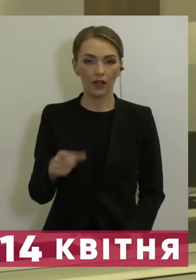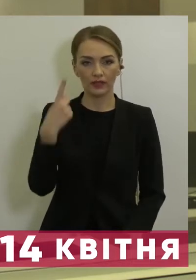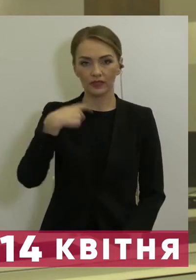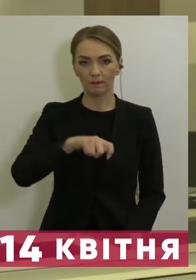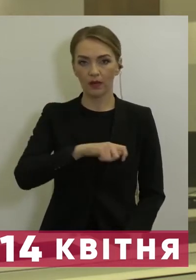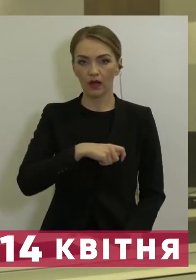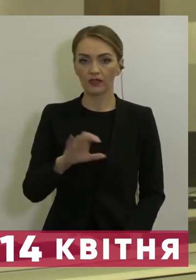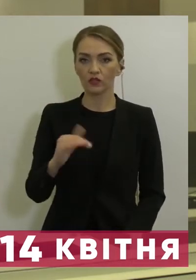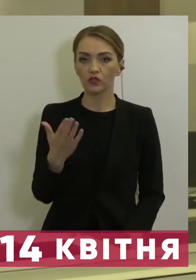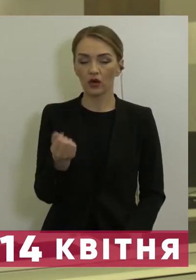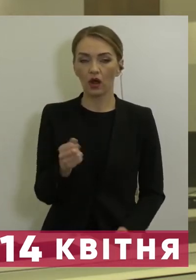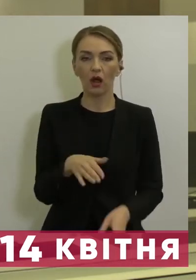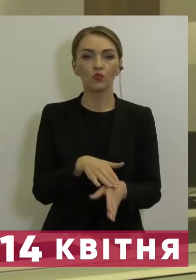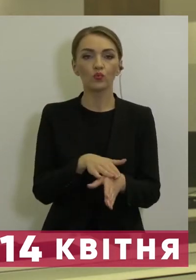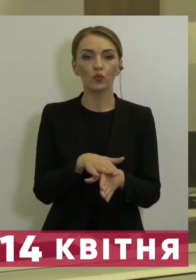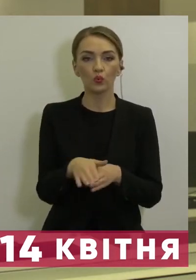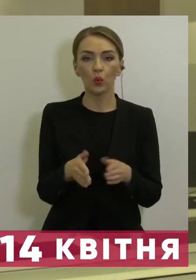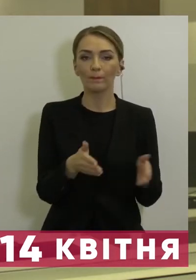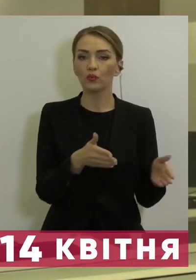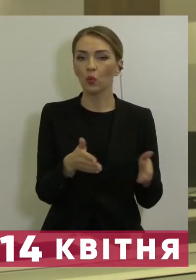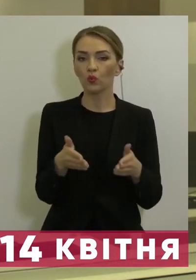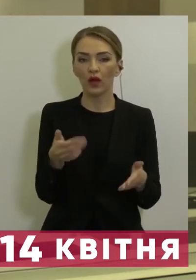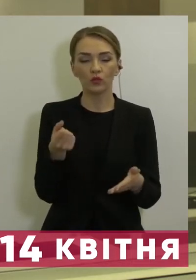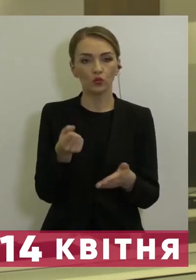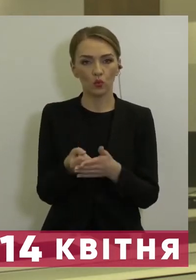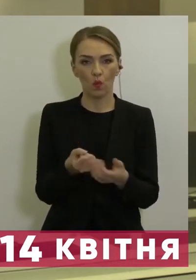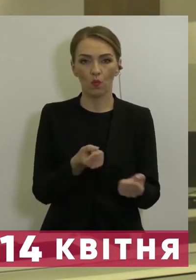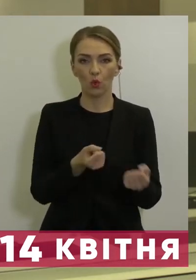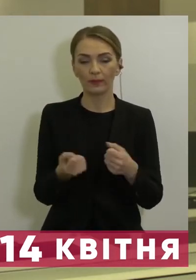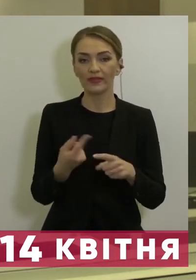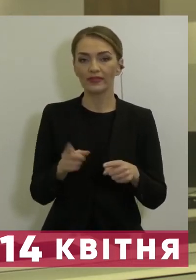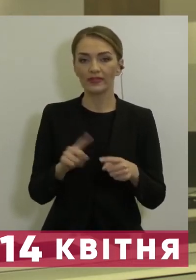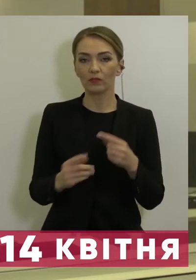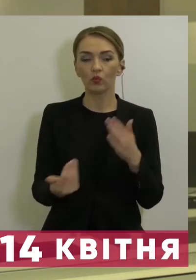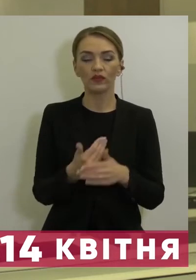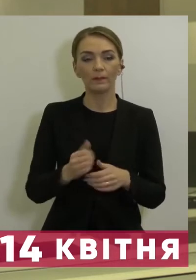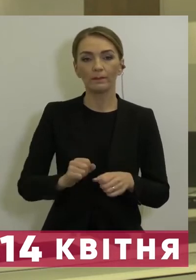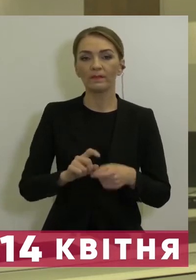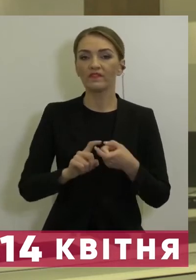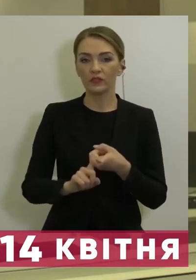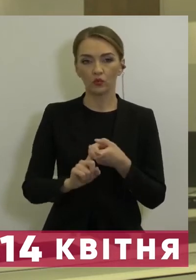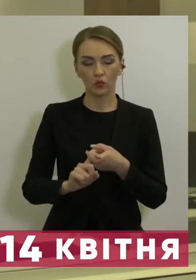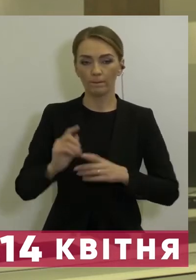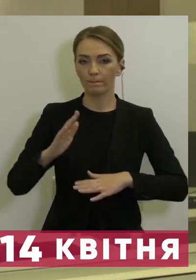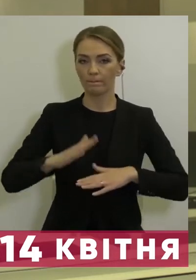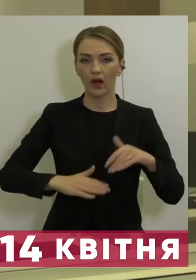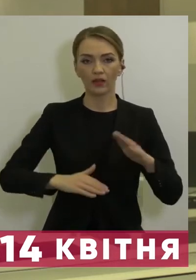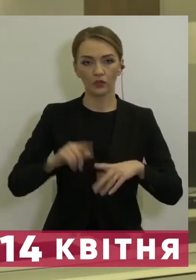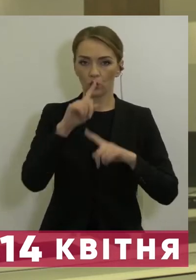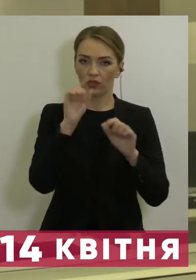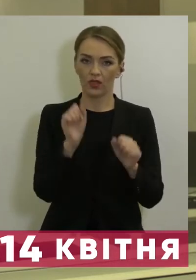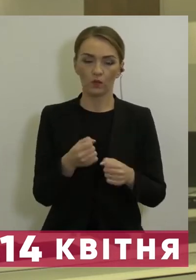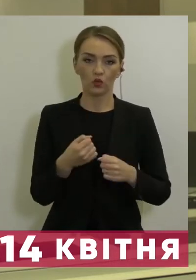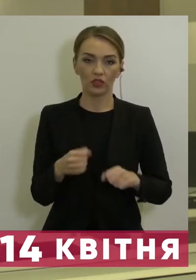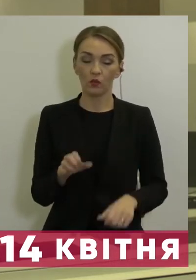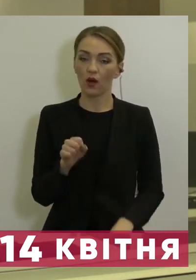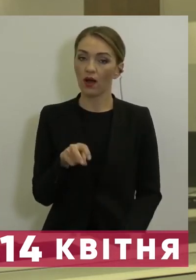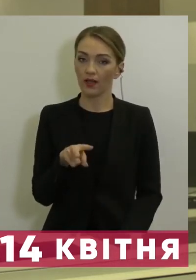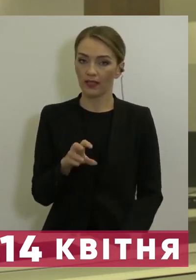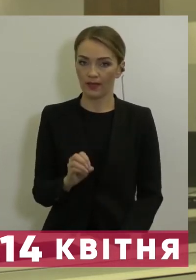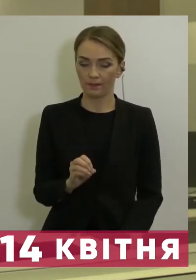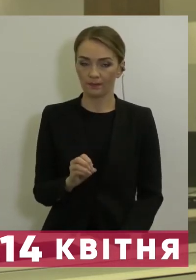США, абсолютно підготуватись до боротьби з цим новим вірусом практично неможливо.